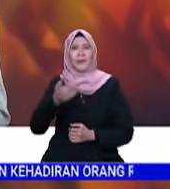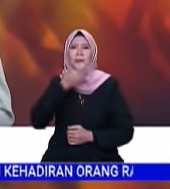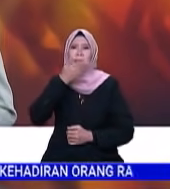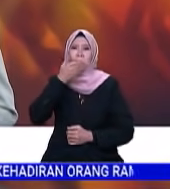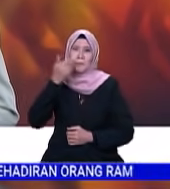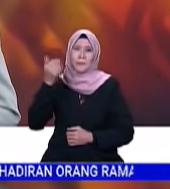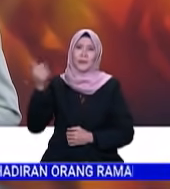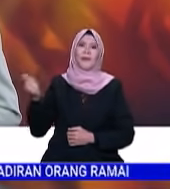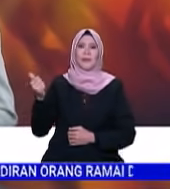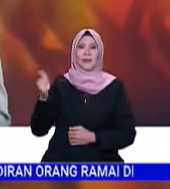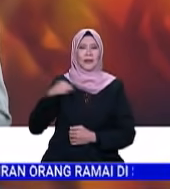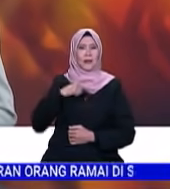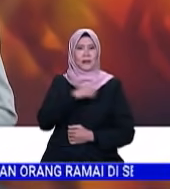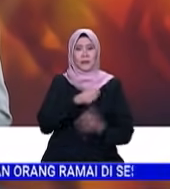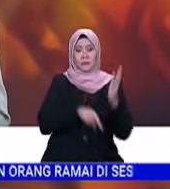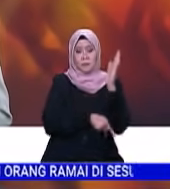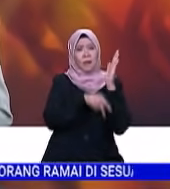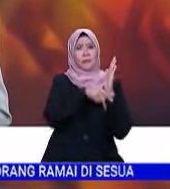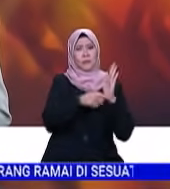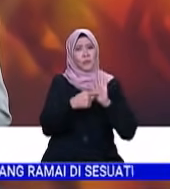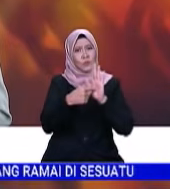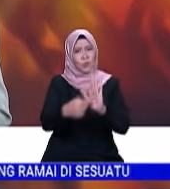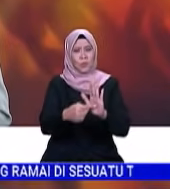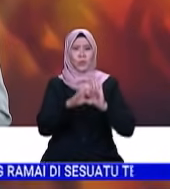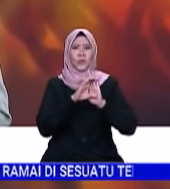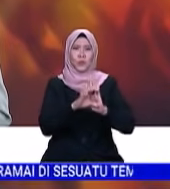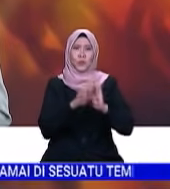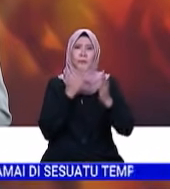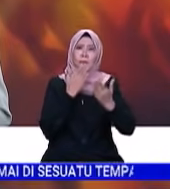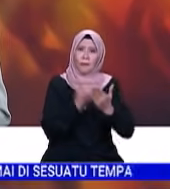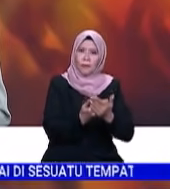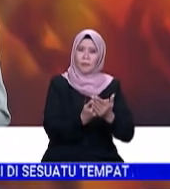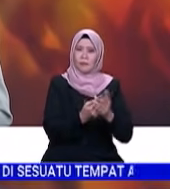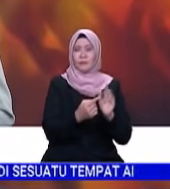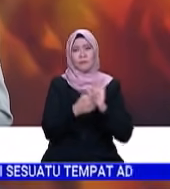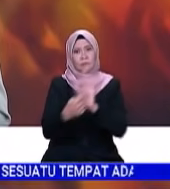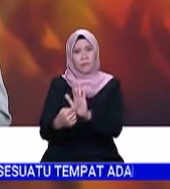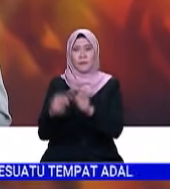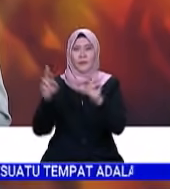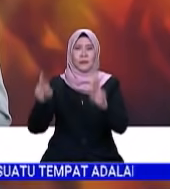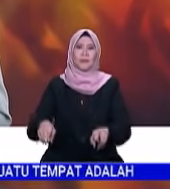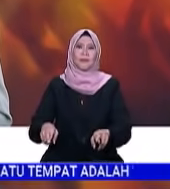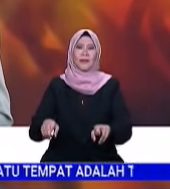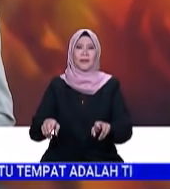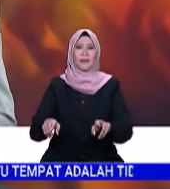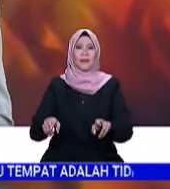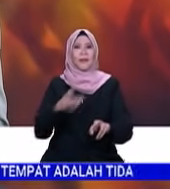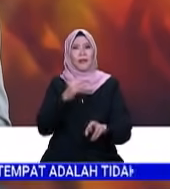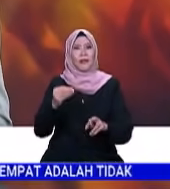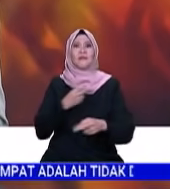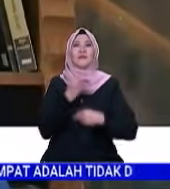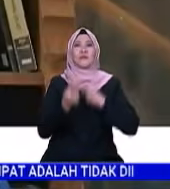molek sekiranya ahli parlimen menunjukkan teladan baik kepada masyarakat dalam menyuarakan pendapat.